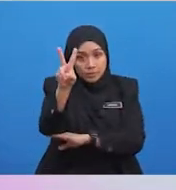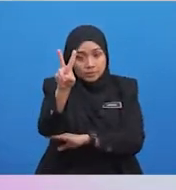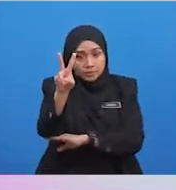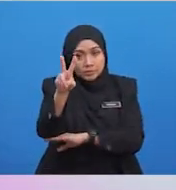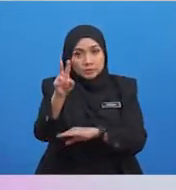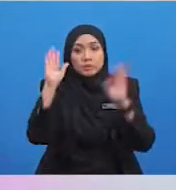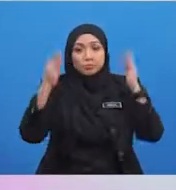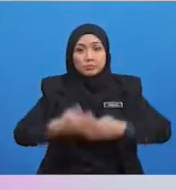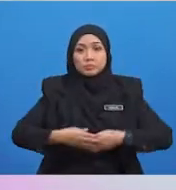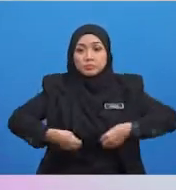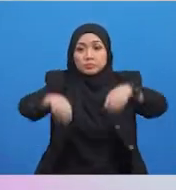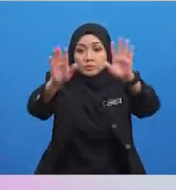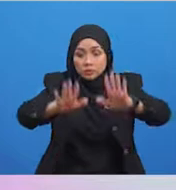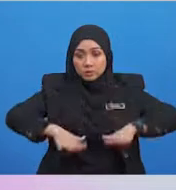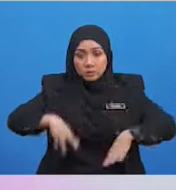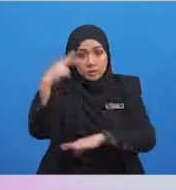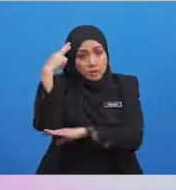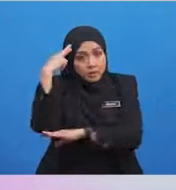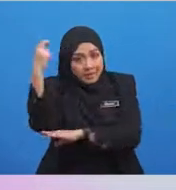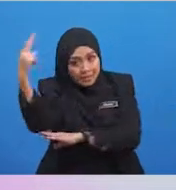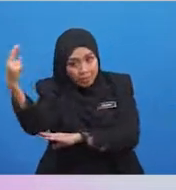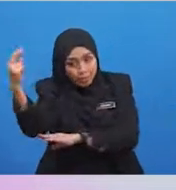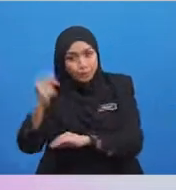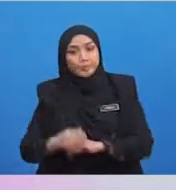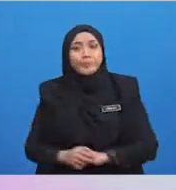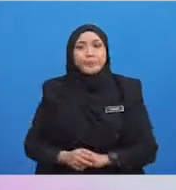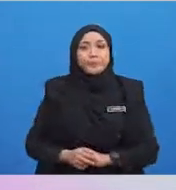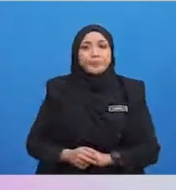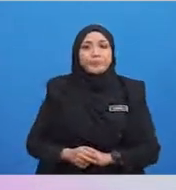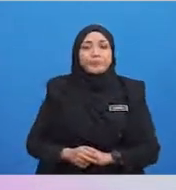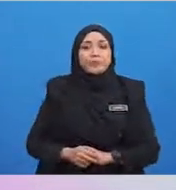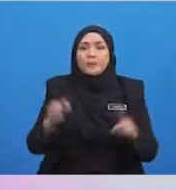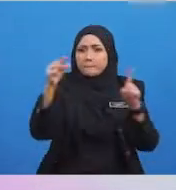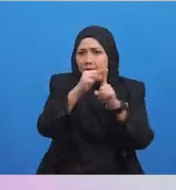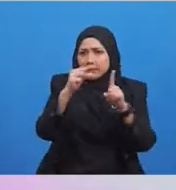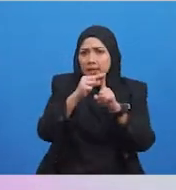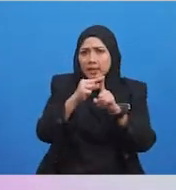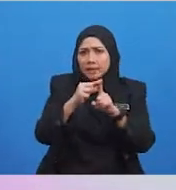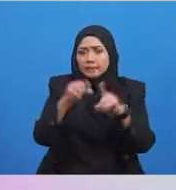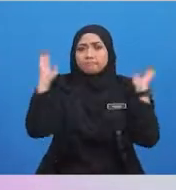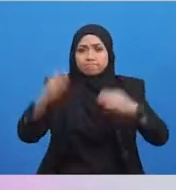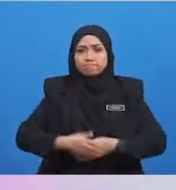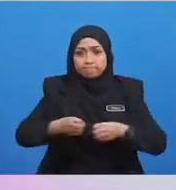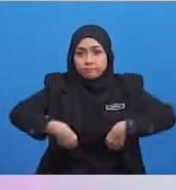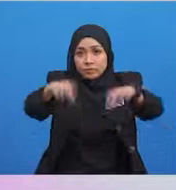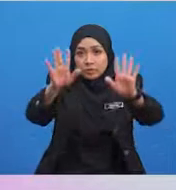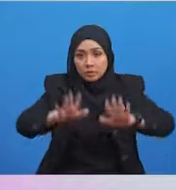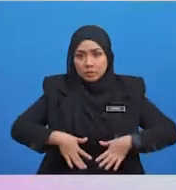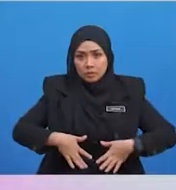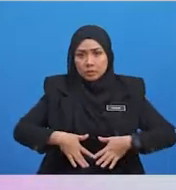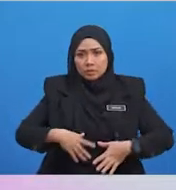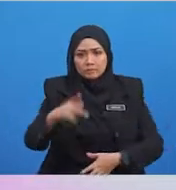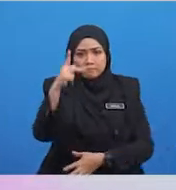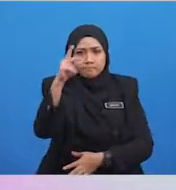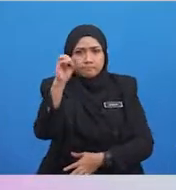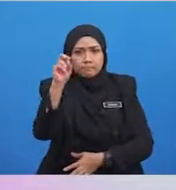sejadah rindu. Perkataan sejadah merupakan unsur konkret kerana